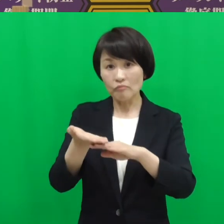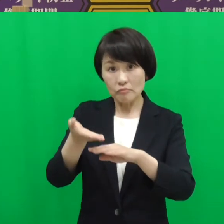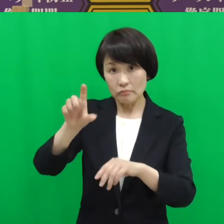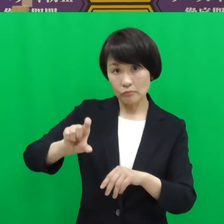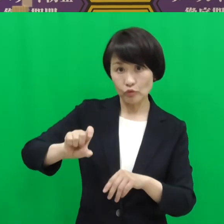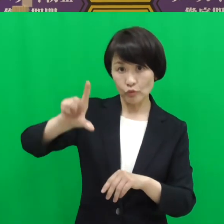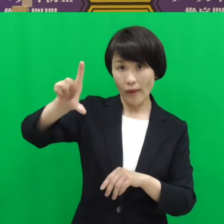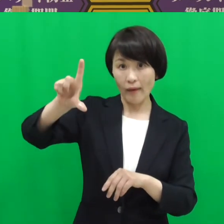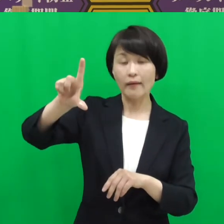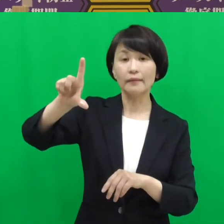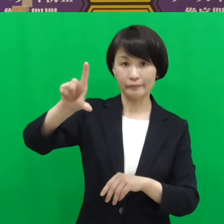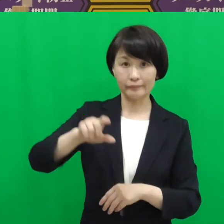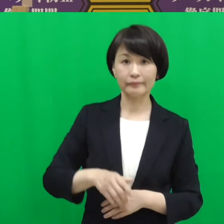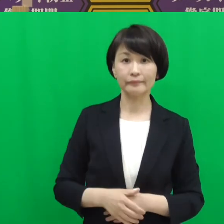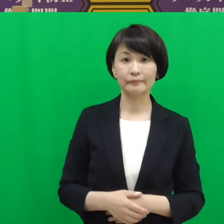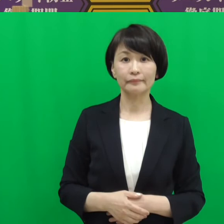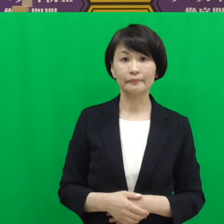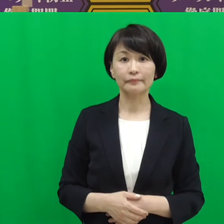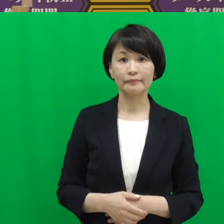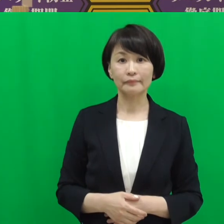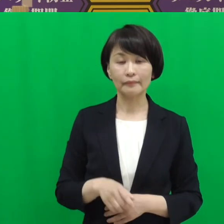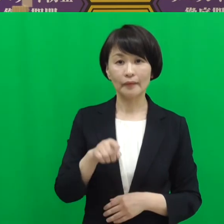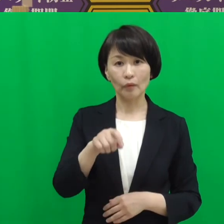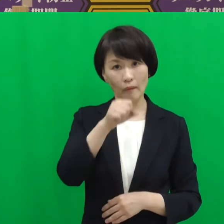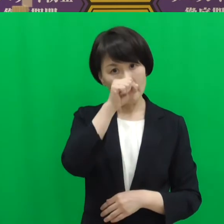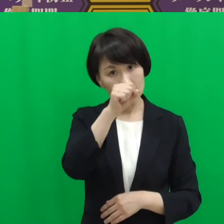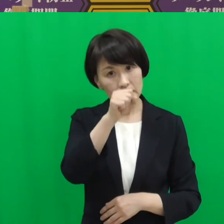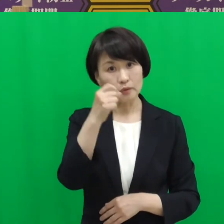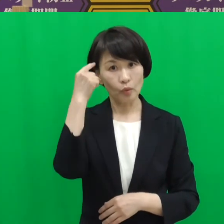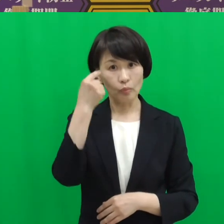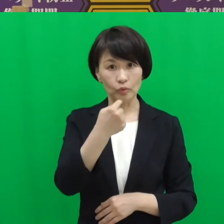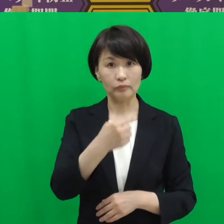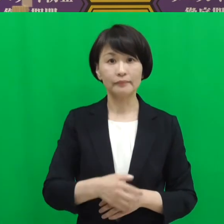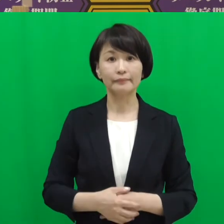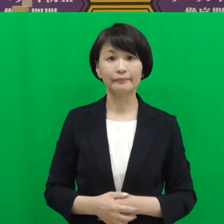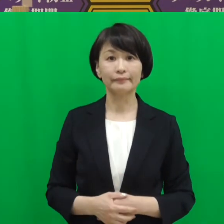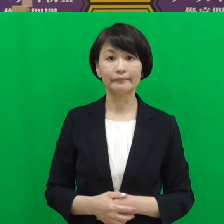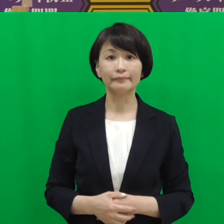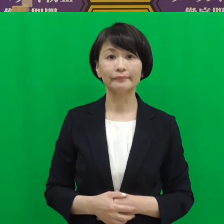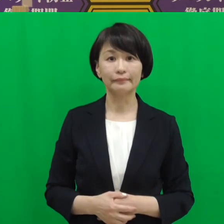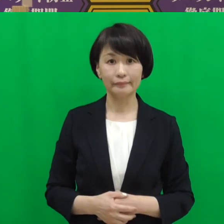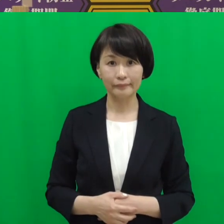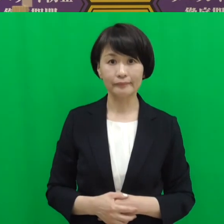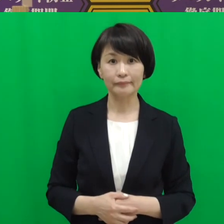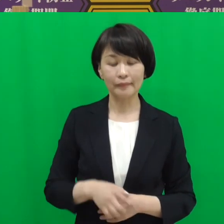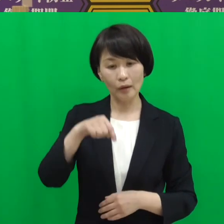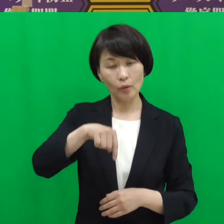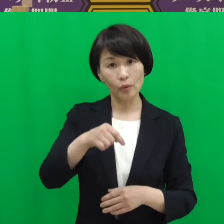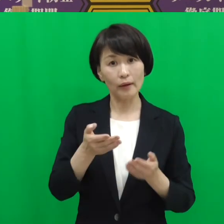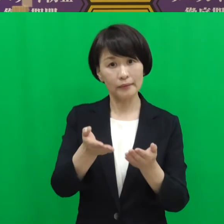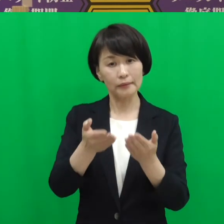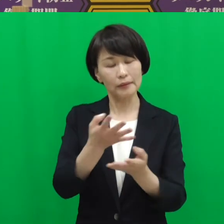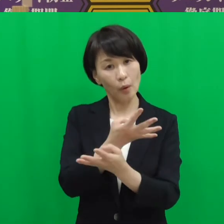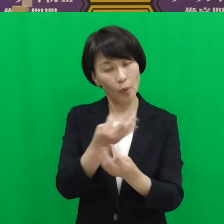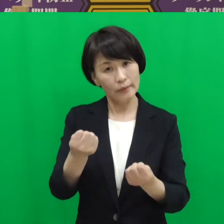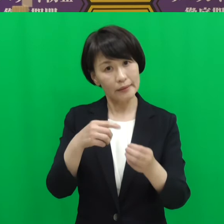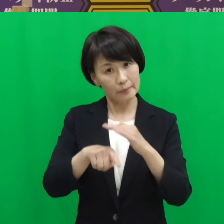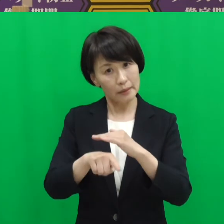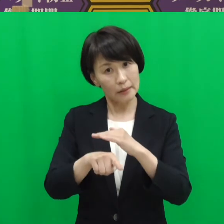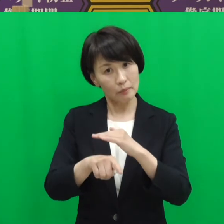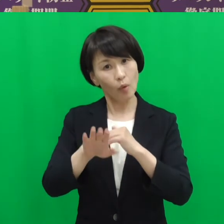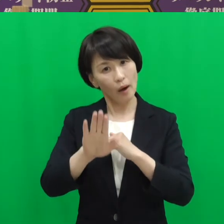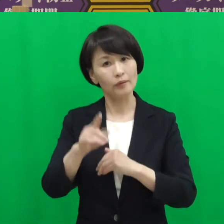が高いということになります。これは非常に望ましいことだというふうに思います。それだけ地震が多い県であるということ